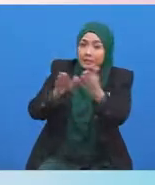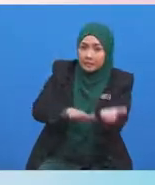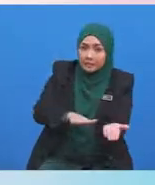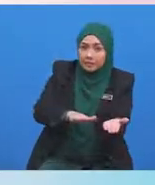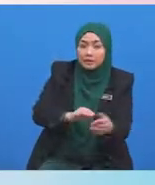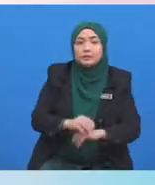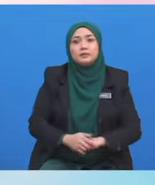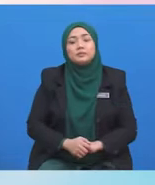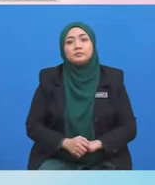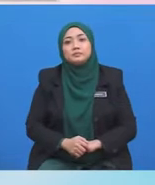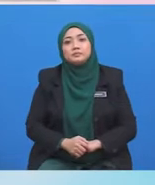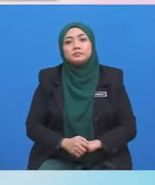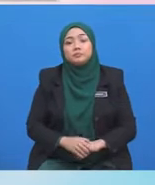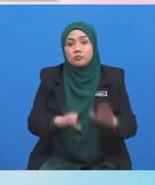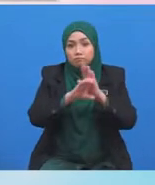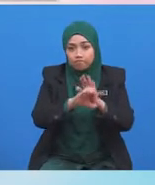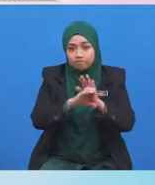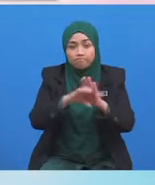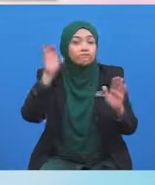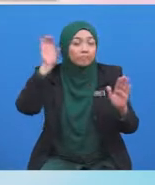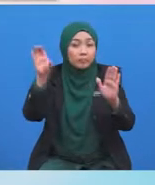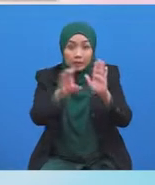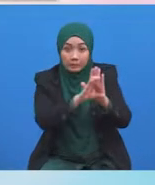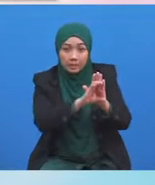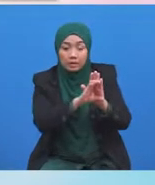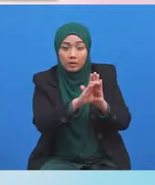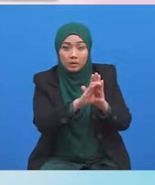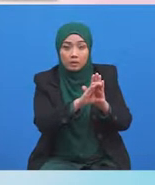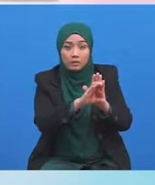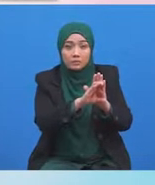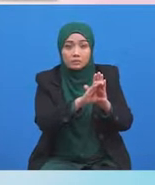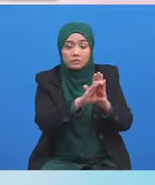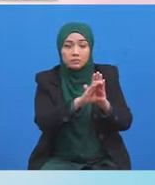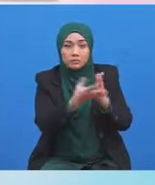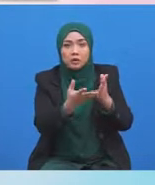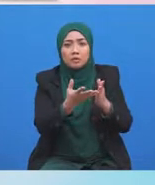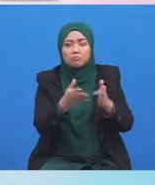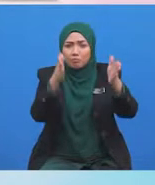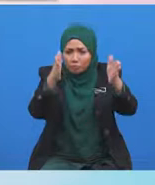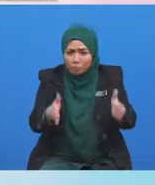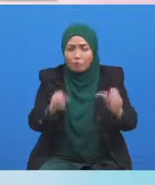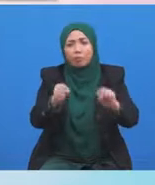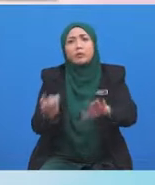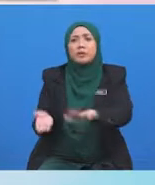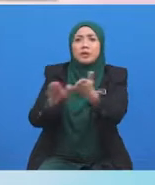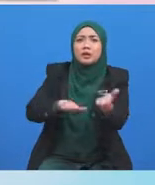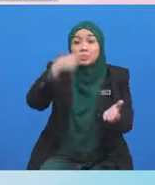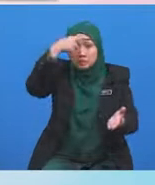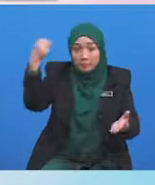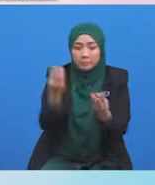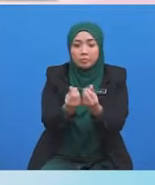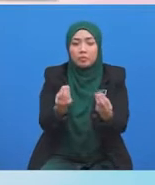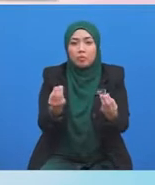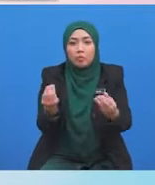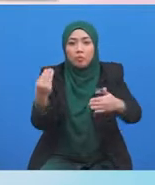kematian. Tragedi tanah runtuh atau aliran lumpur akan menyebabkan penduduk mati akibat tertimbus atau